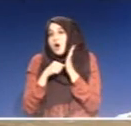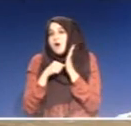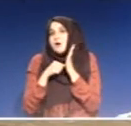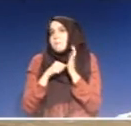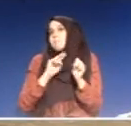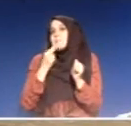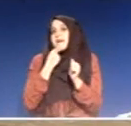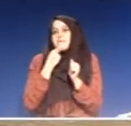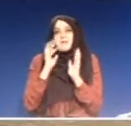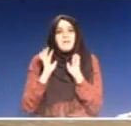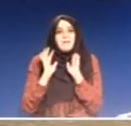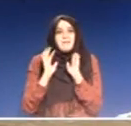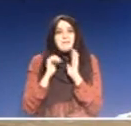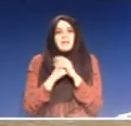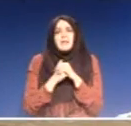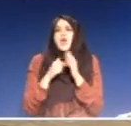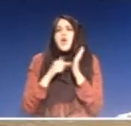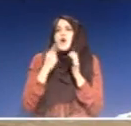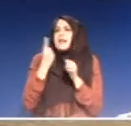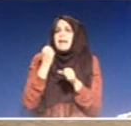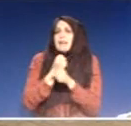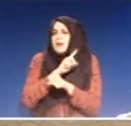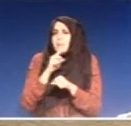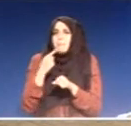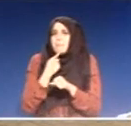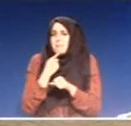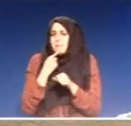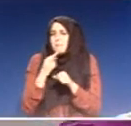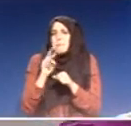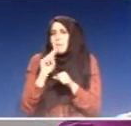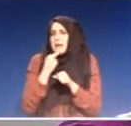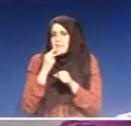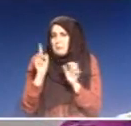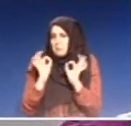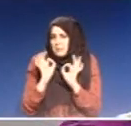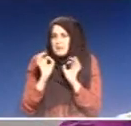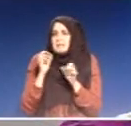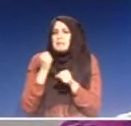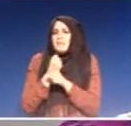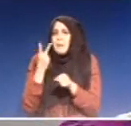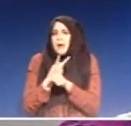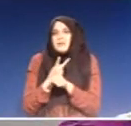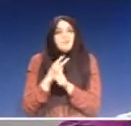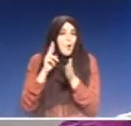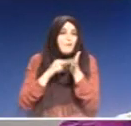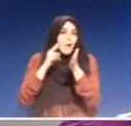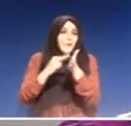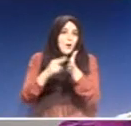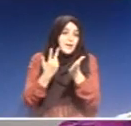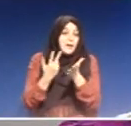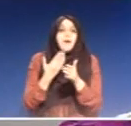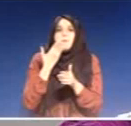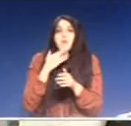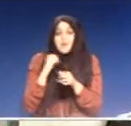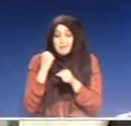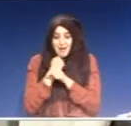خدمة مش متقنة سيعيدها مرة أخرى. نعم. إذن الأفضل له